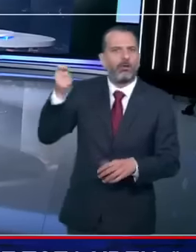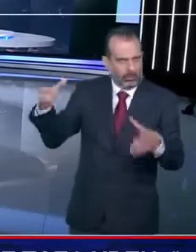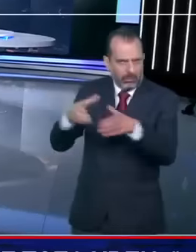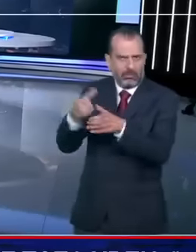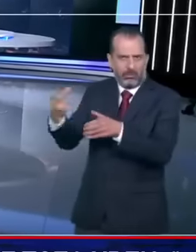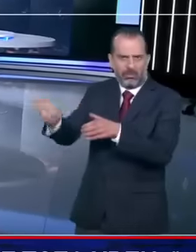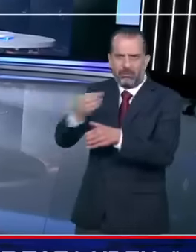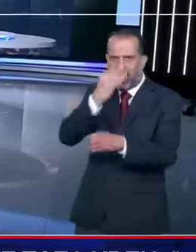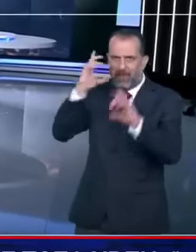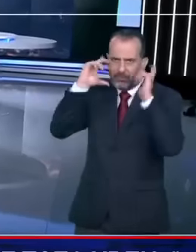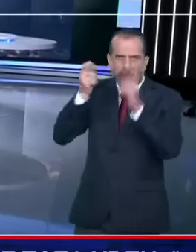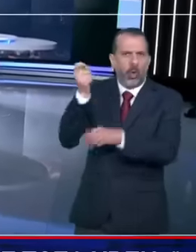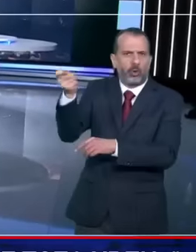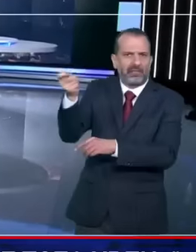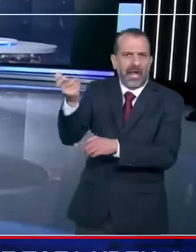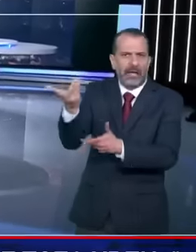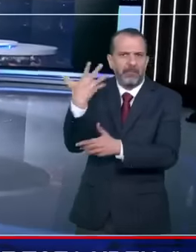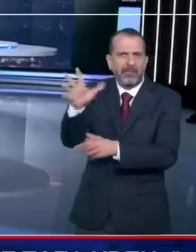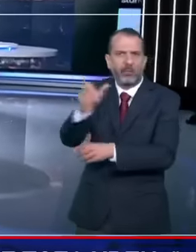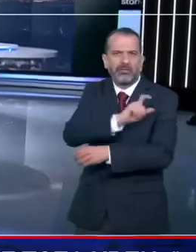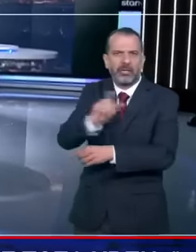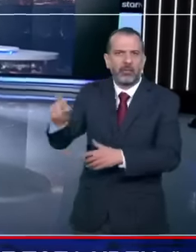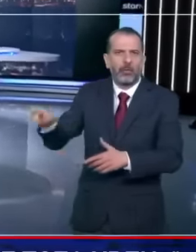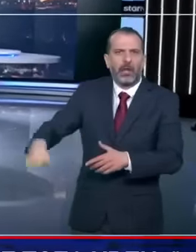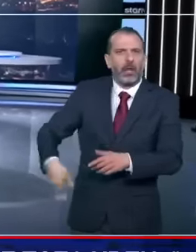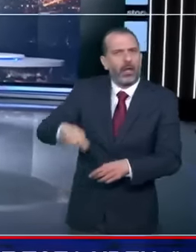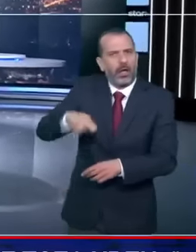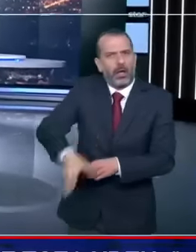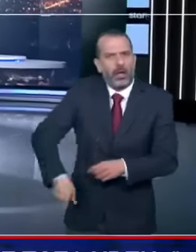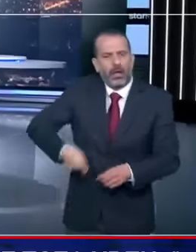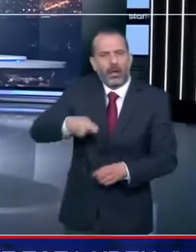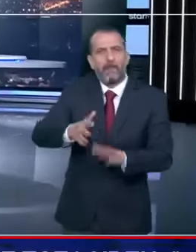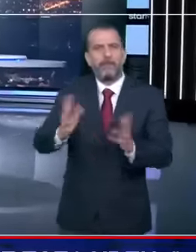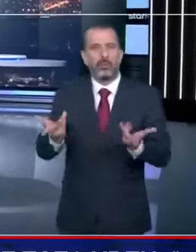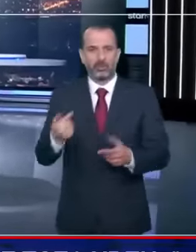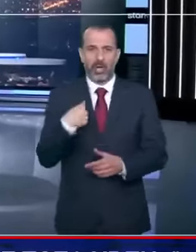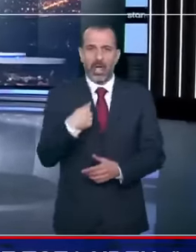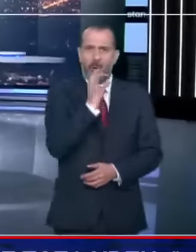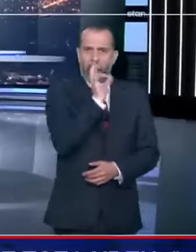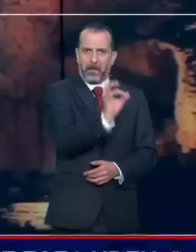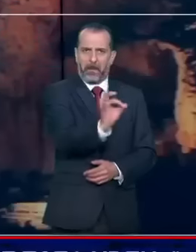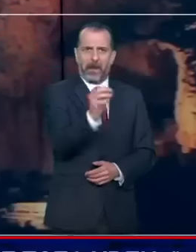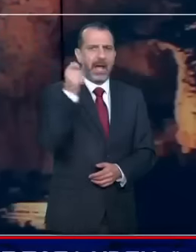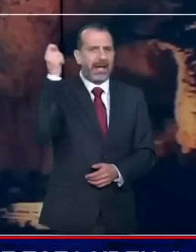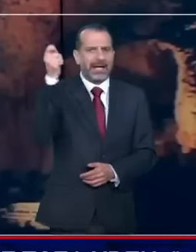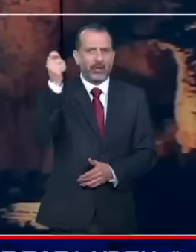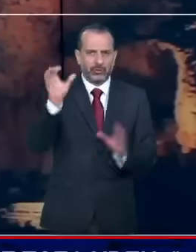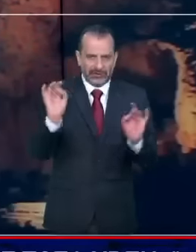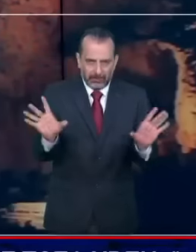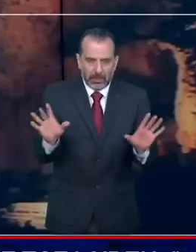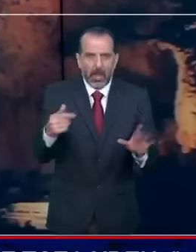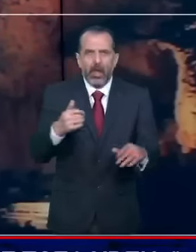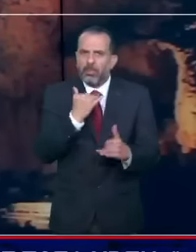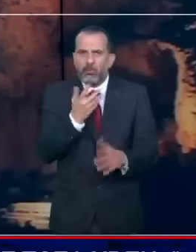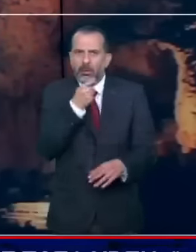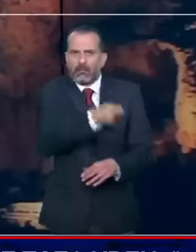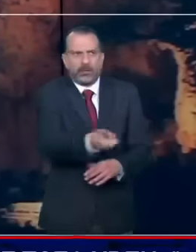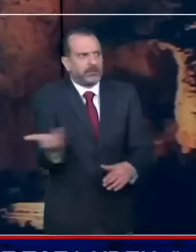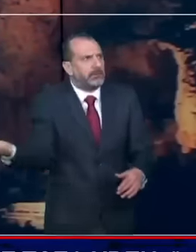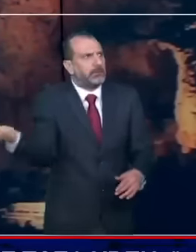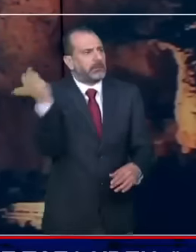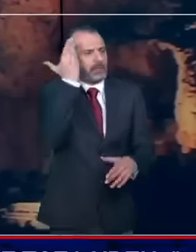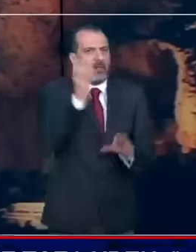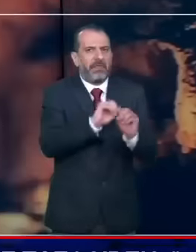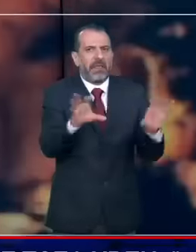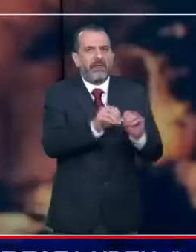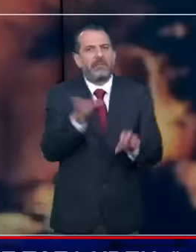κόμμα, πώς πληρώνει για αυτές τις διαφημίσεις? Εμείς που έχουμε 0 ευρώ χρέος, δεν μπορούμε να πληρώσουμε τέτοια ποσά. Και ξέρετε,